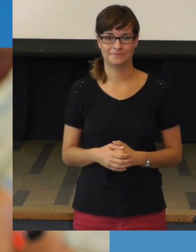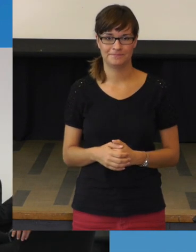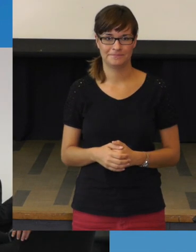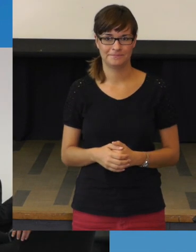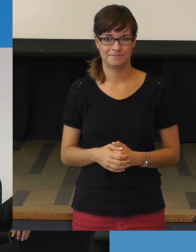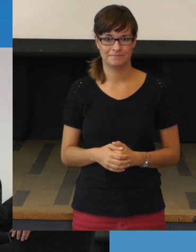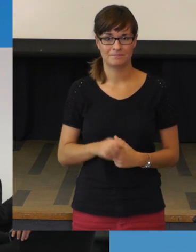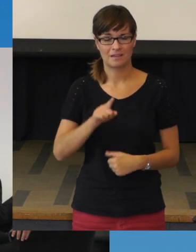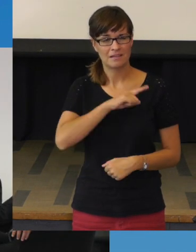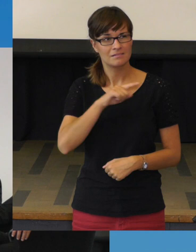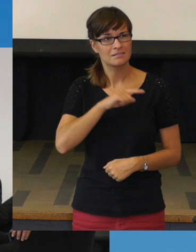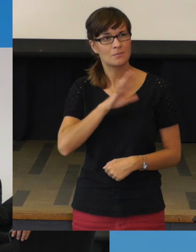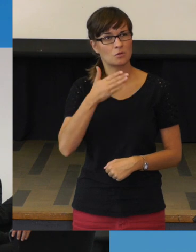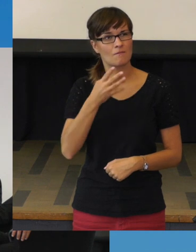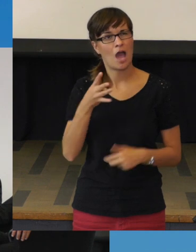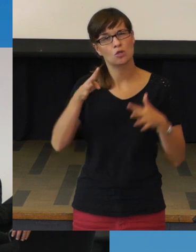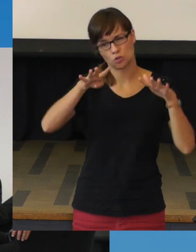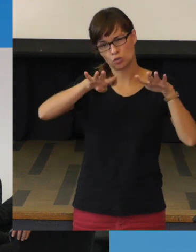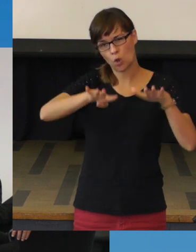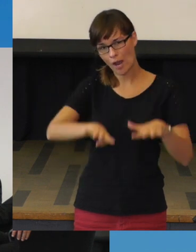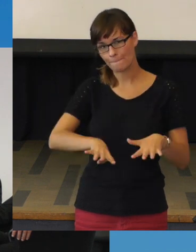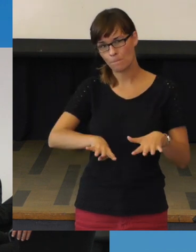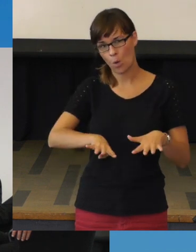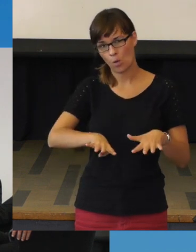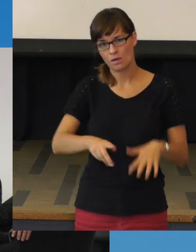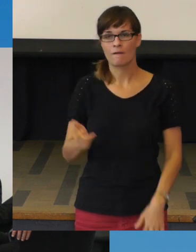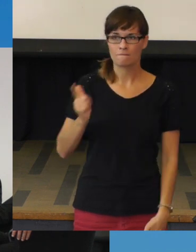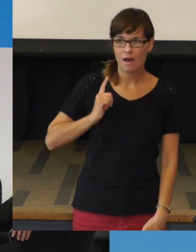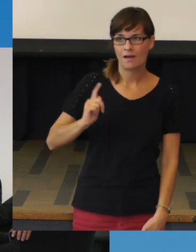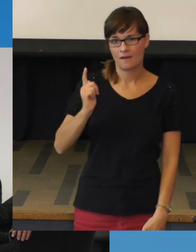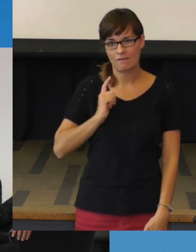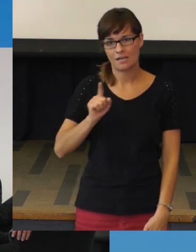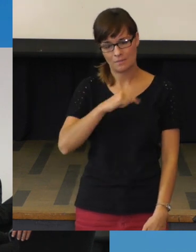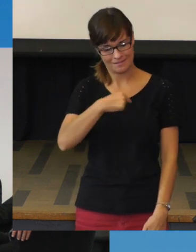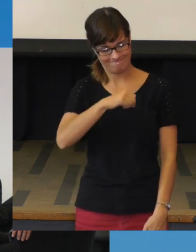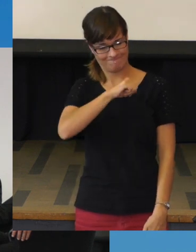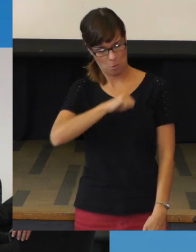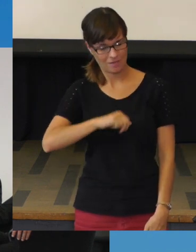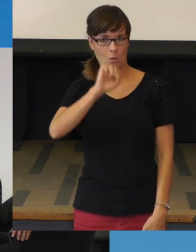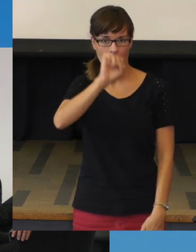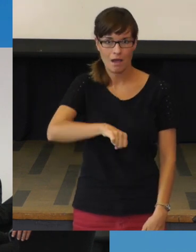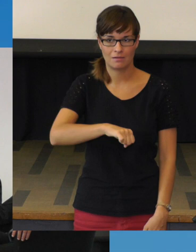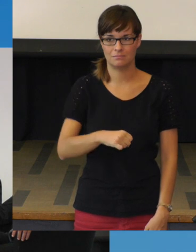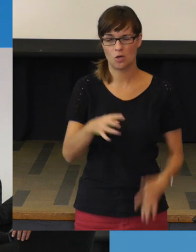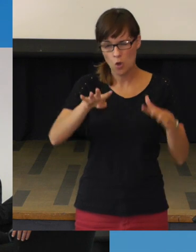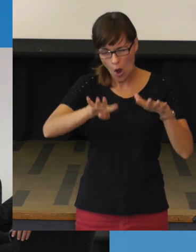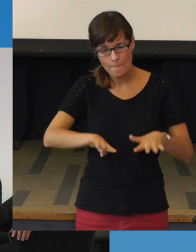ein Dreivierteljahr etwa auf die Operation des Herzens warten